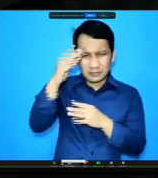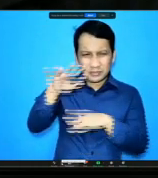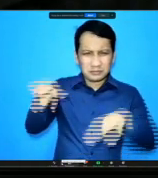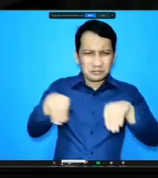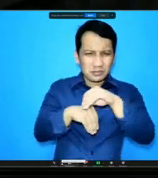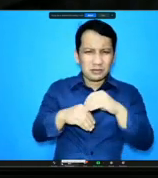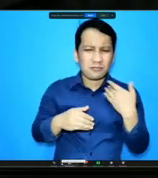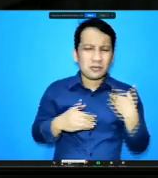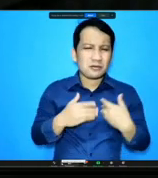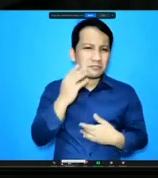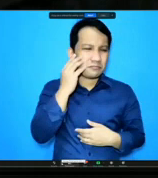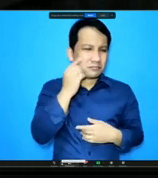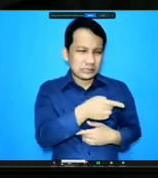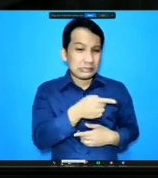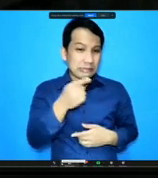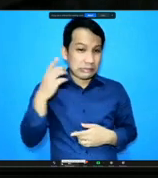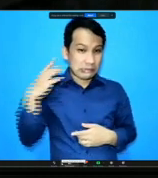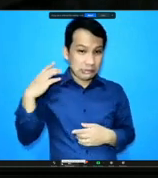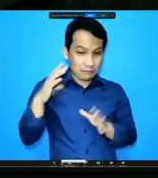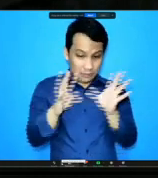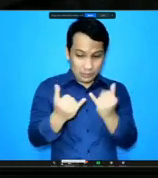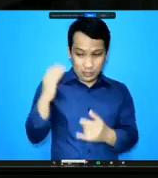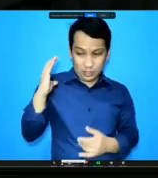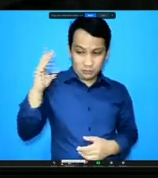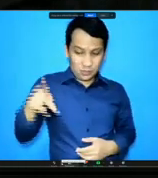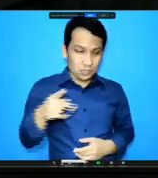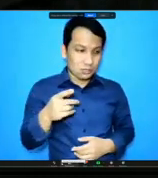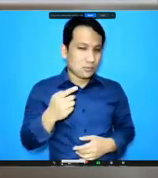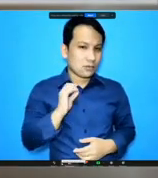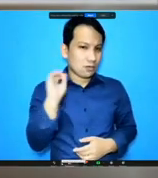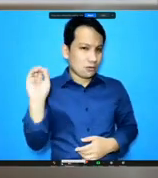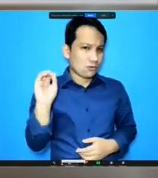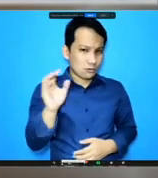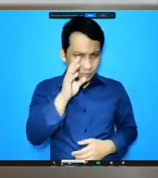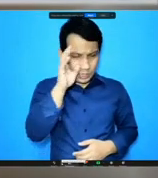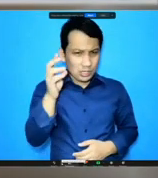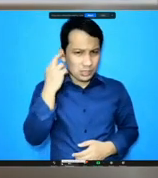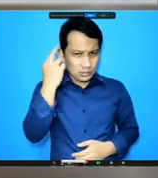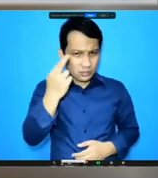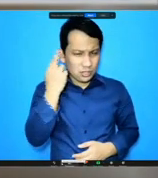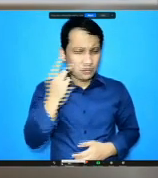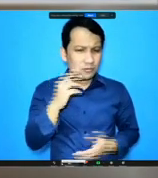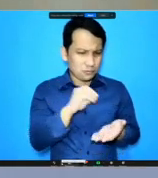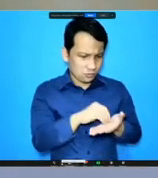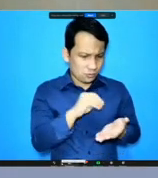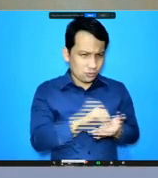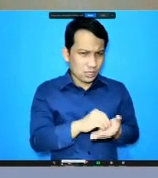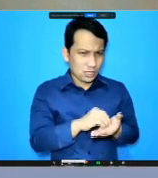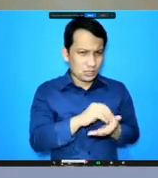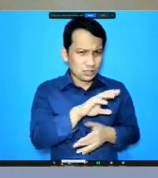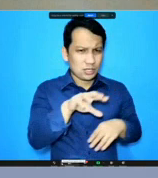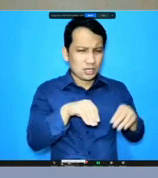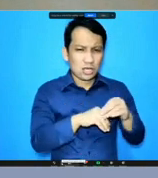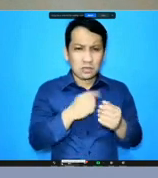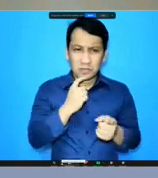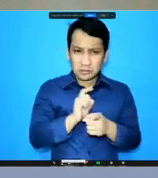palang pakay si Cap. Okay, pinautang niya kayo ng 2,000 at ang naging kapalit ay sinext niya po